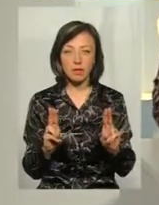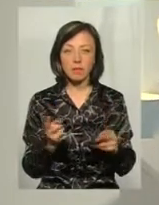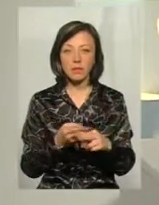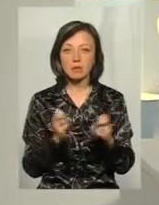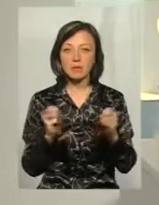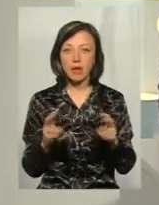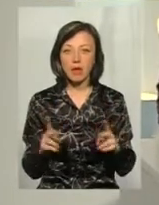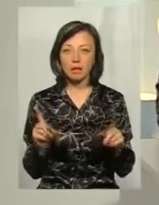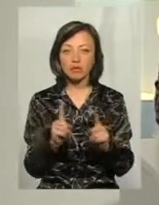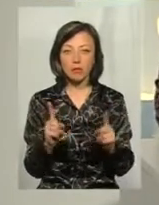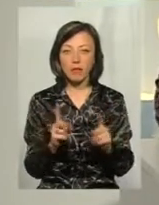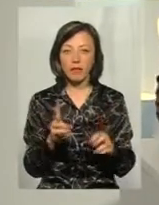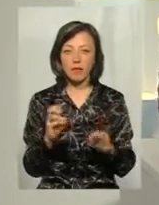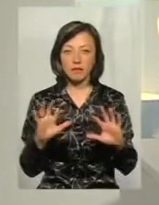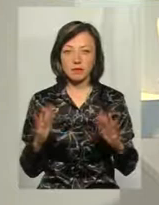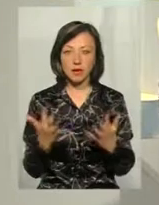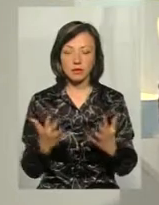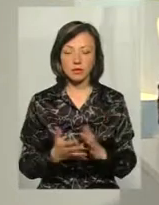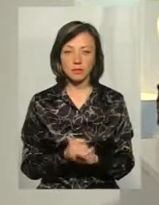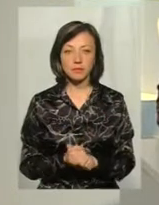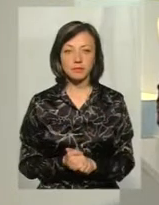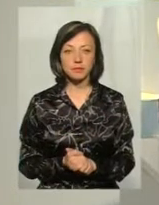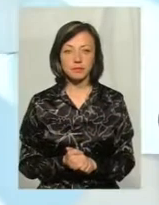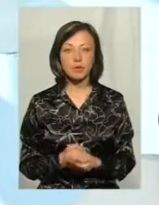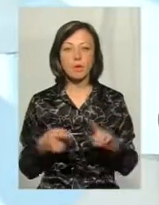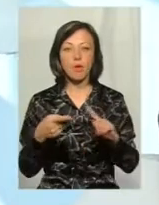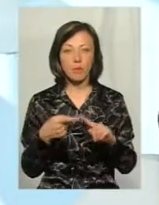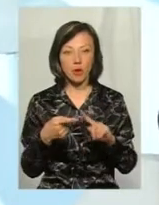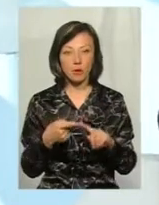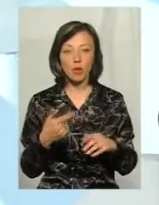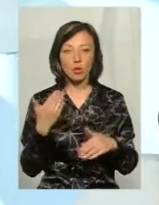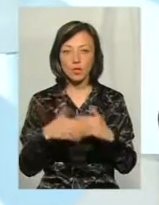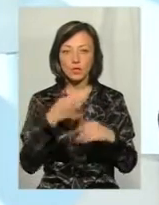безпеки, аби не сталося лиха. Ну, по-перше,